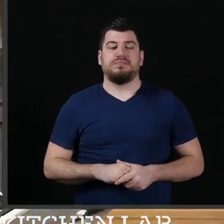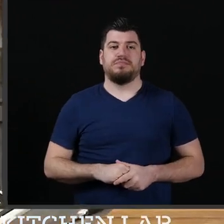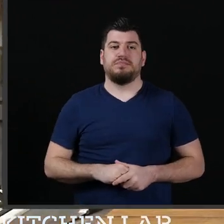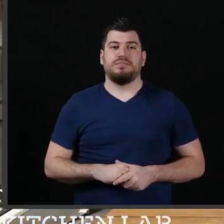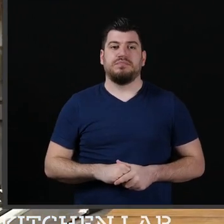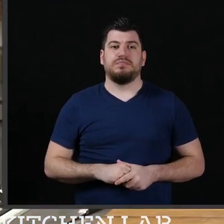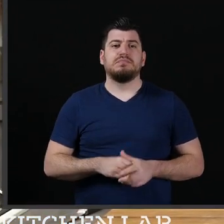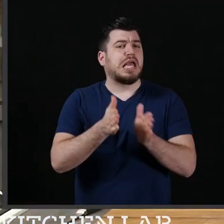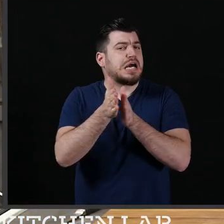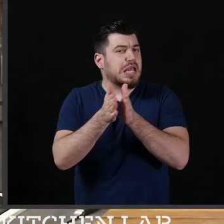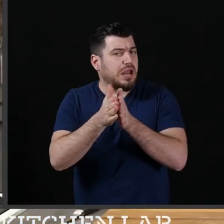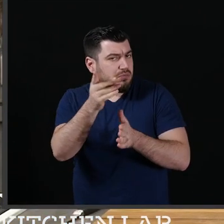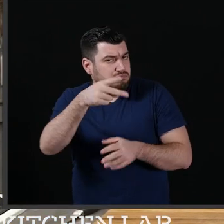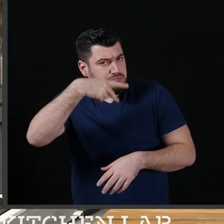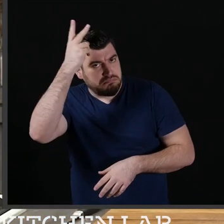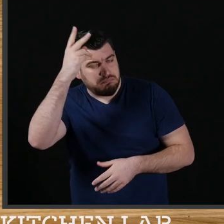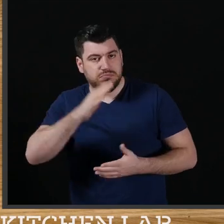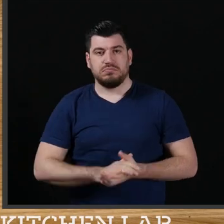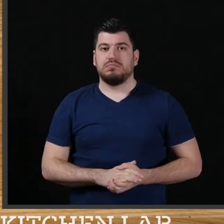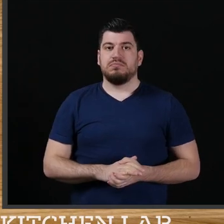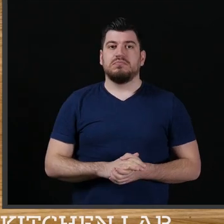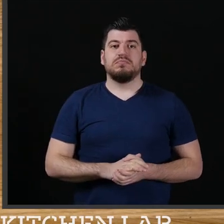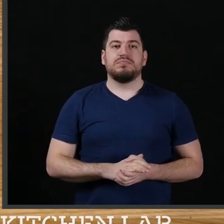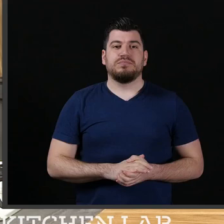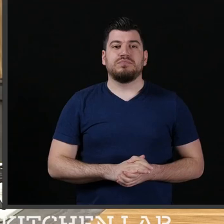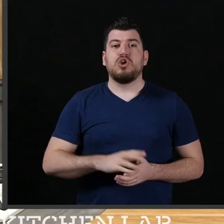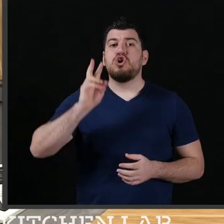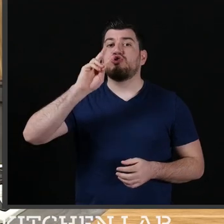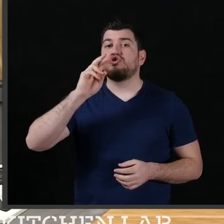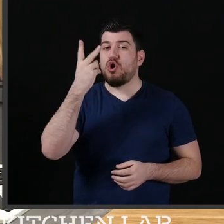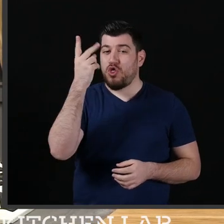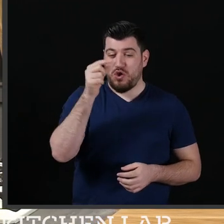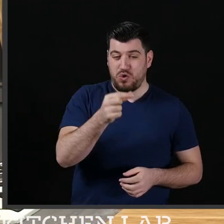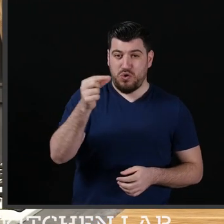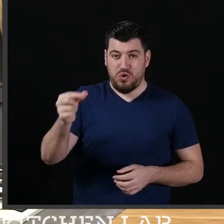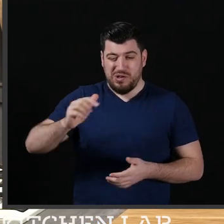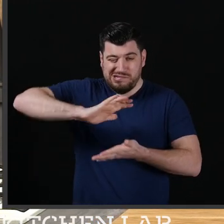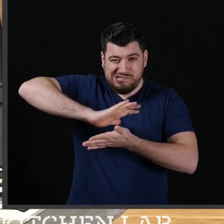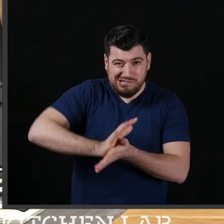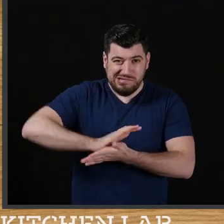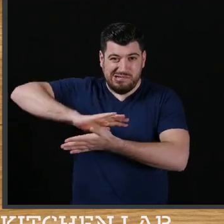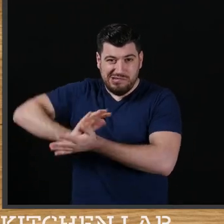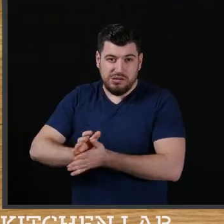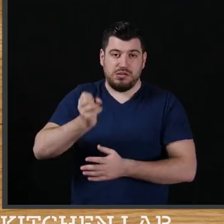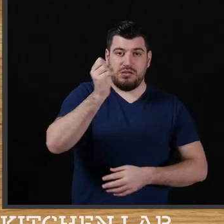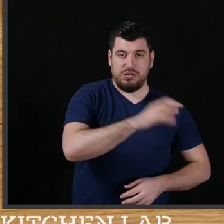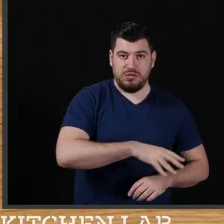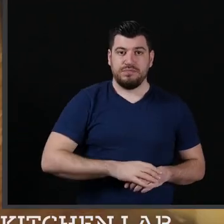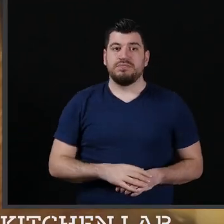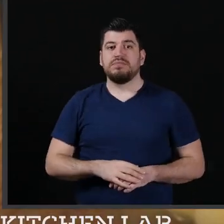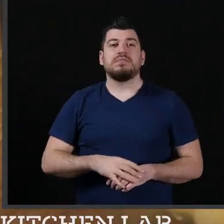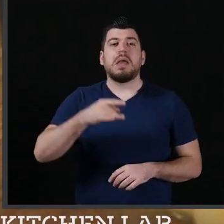ή ρίγανη, ό,τι σας αρέσει. 2 σκελίδες κορδός σπάστητες και πετάξτε τις μέσα. Λίγο πάπρικα,